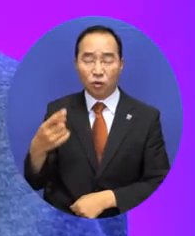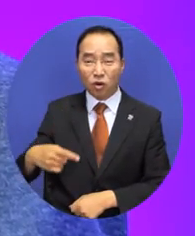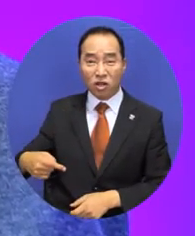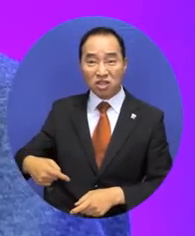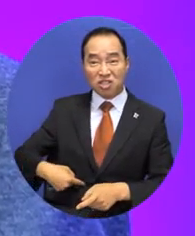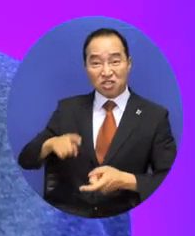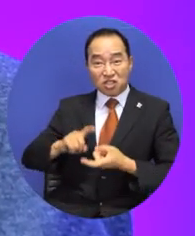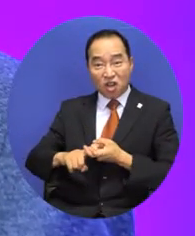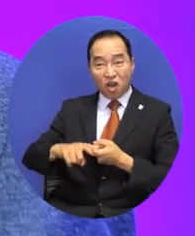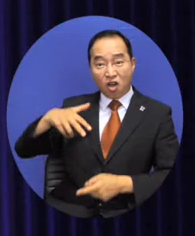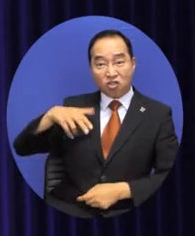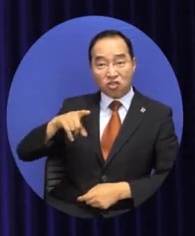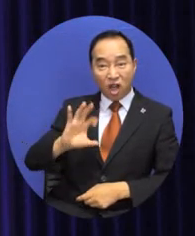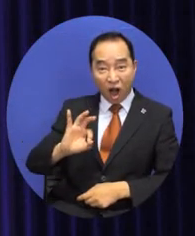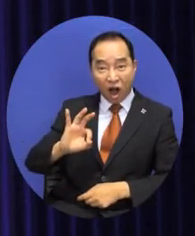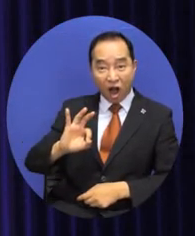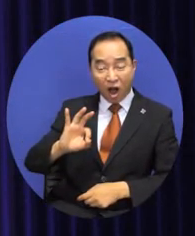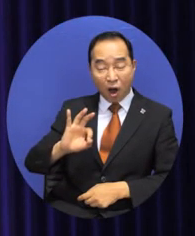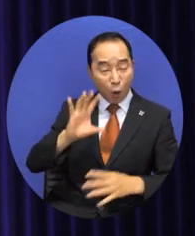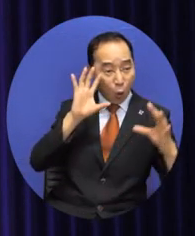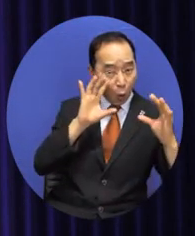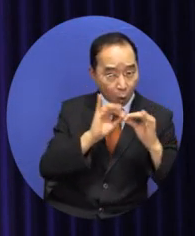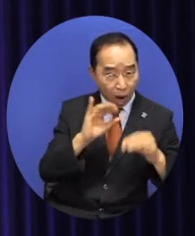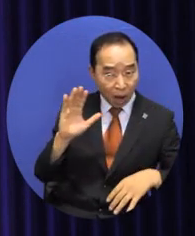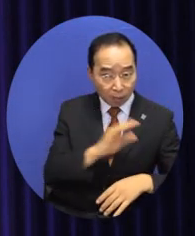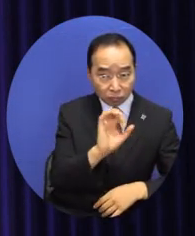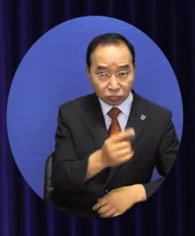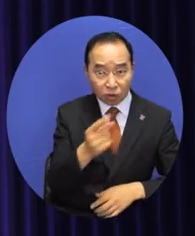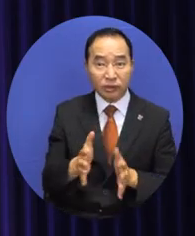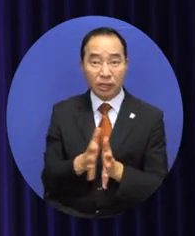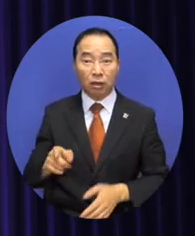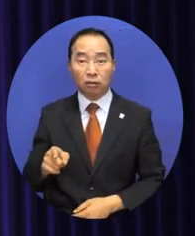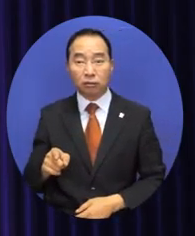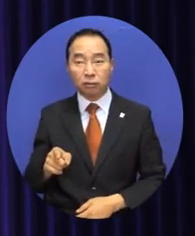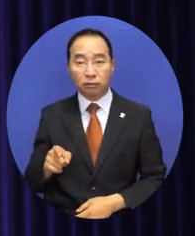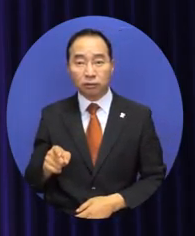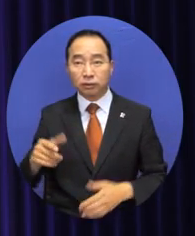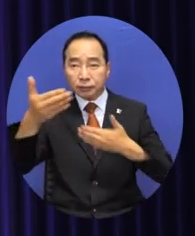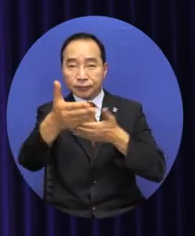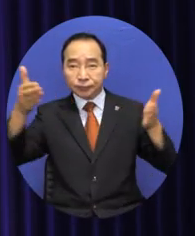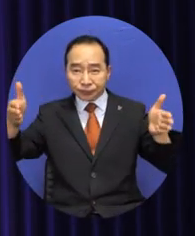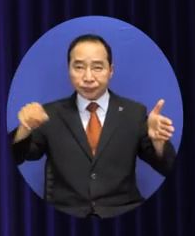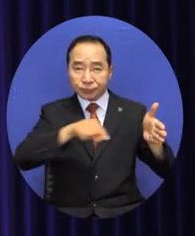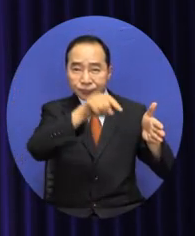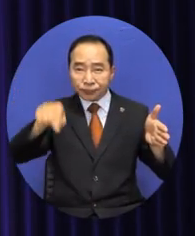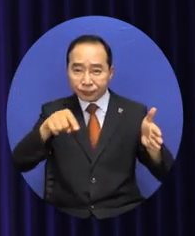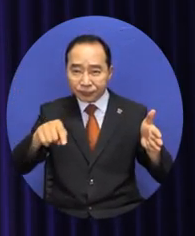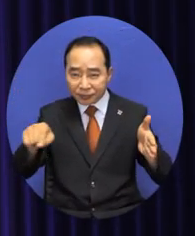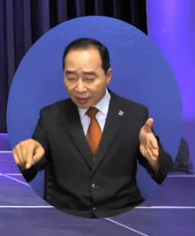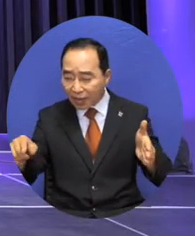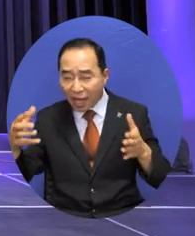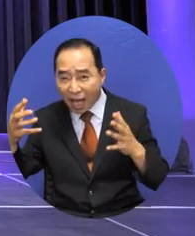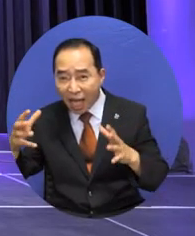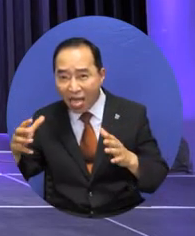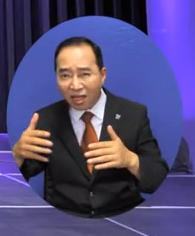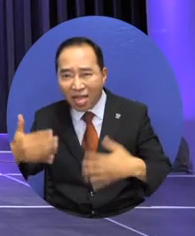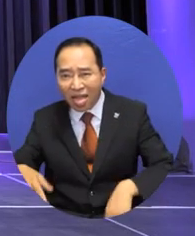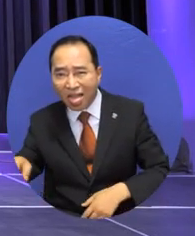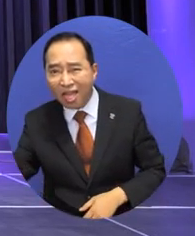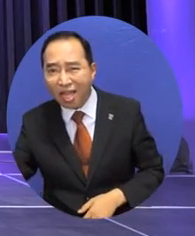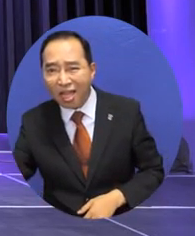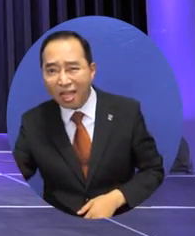공감에서 비롯됩니다. 이 반에서 가장 약한 아이가 가장 강한 아이가 다른 사람의